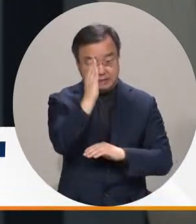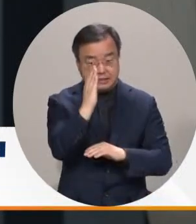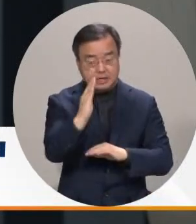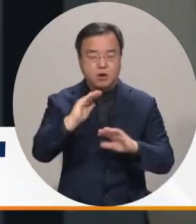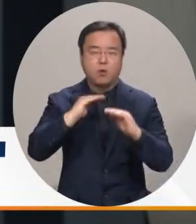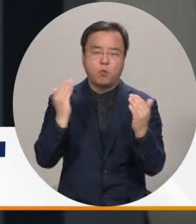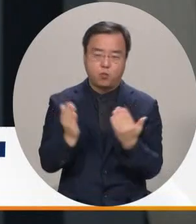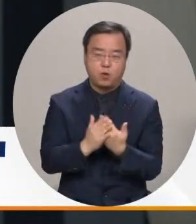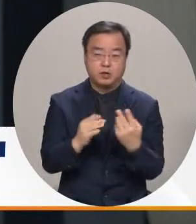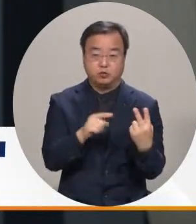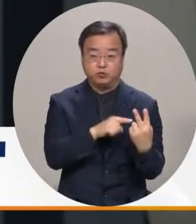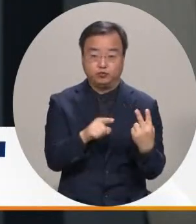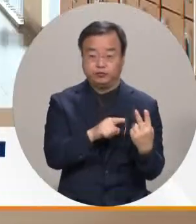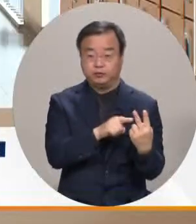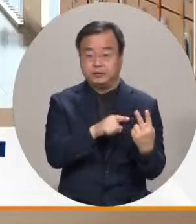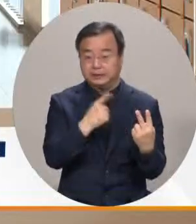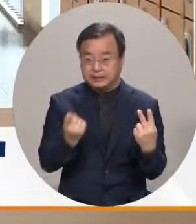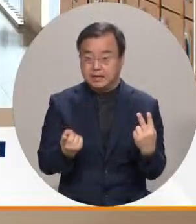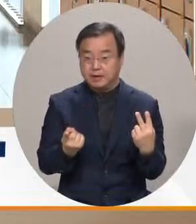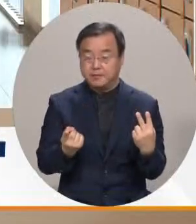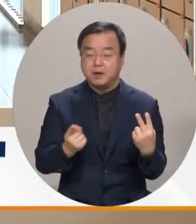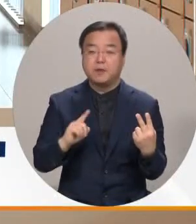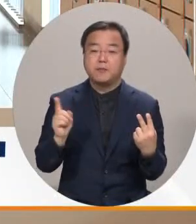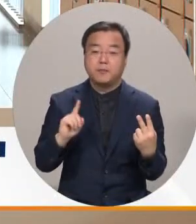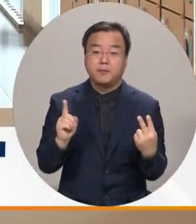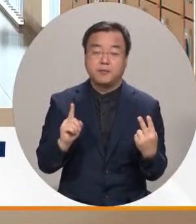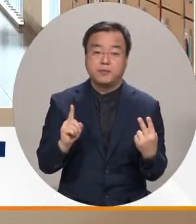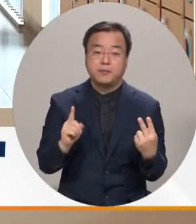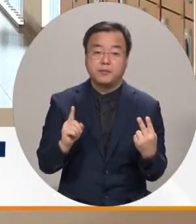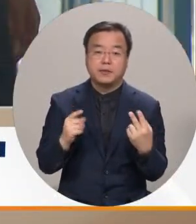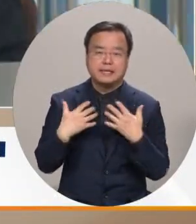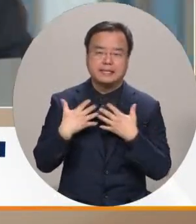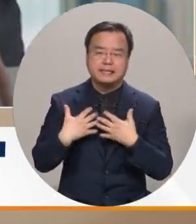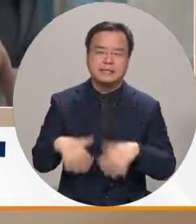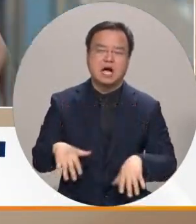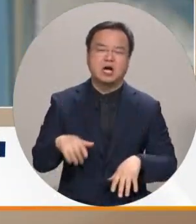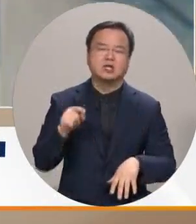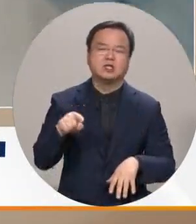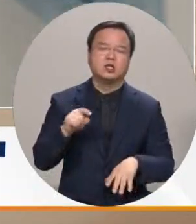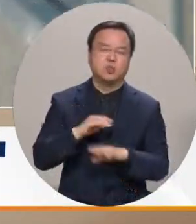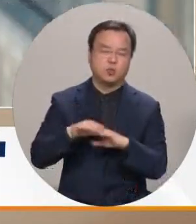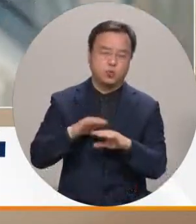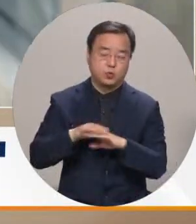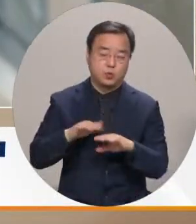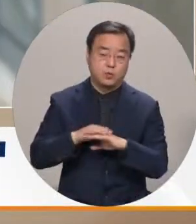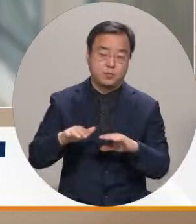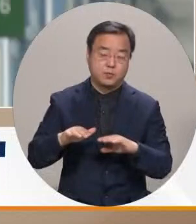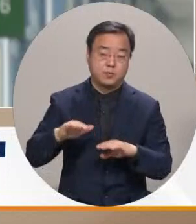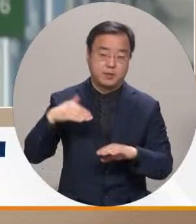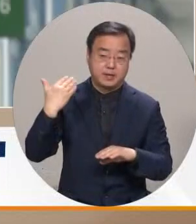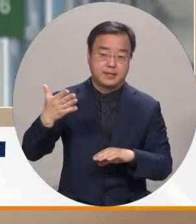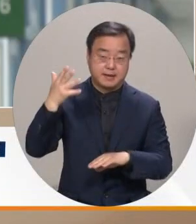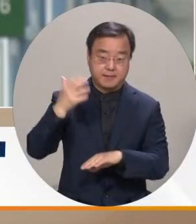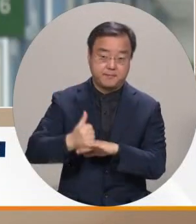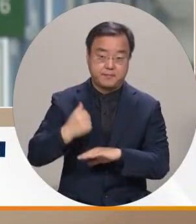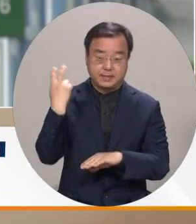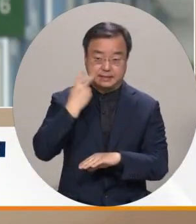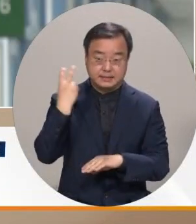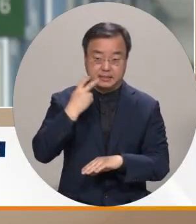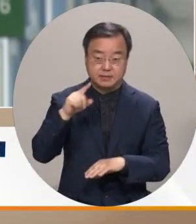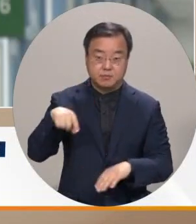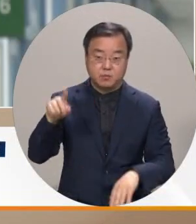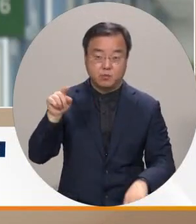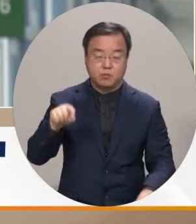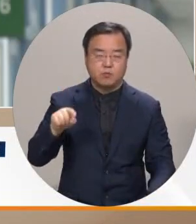덩어리가 있 고요 그리고 그게 끝났다 하는 친구들은 또 약점 공약이나 어 파이널 체크포인트 그리고 마지막